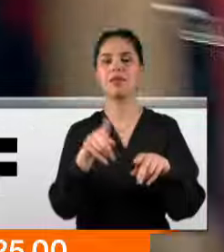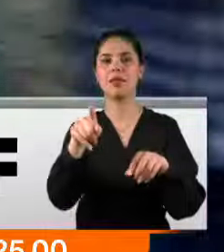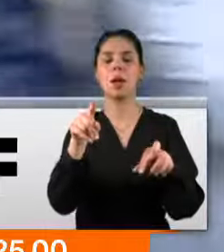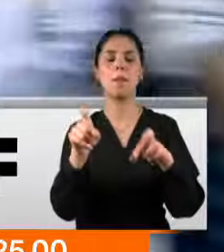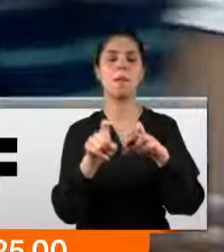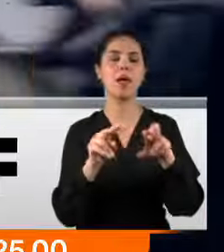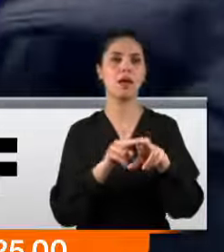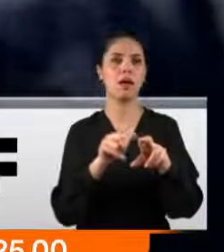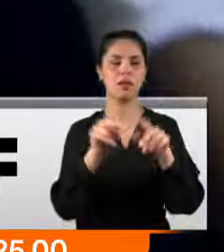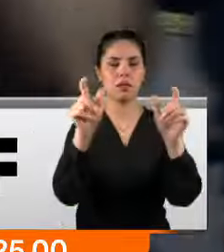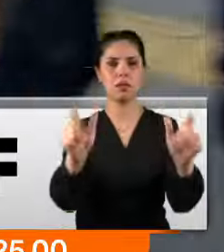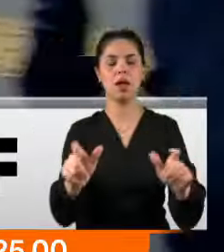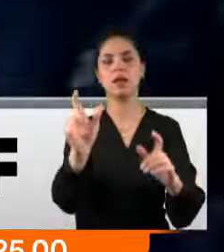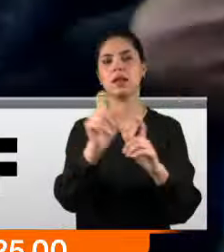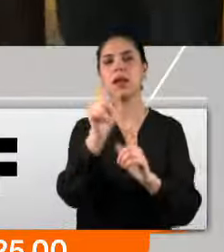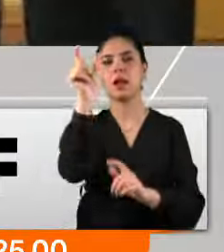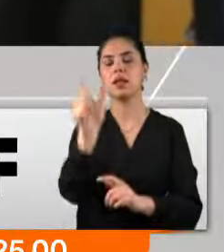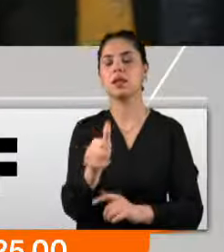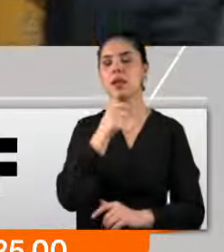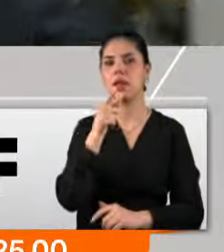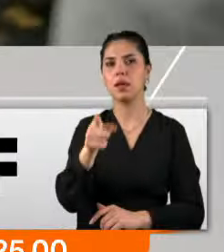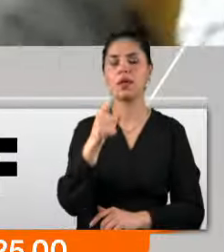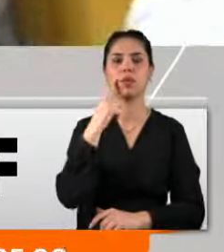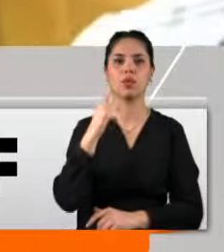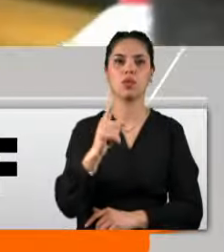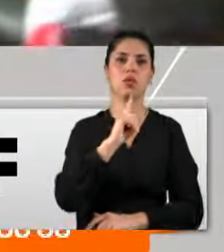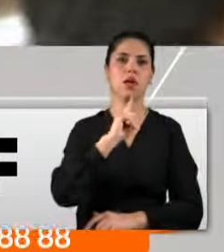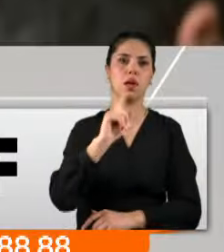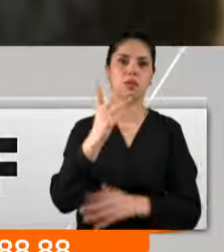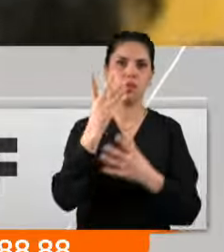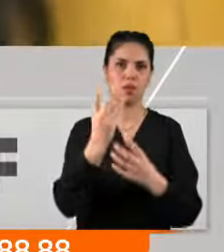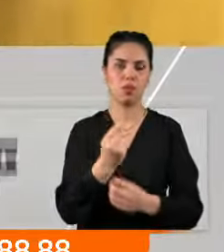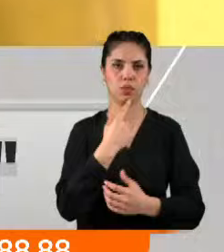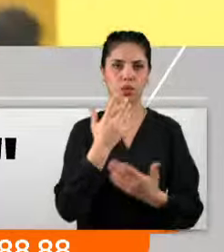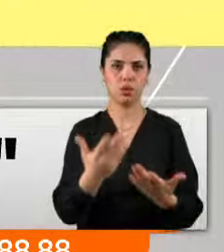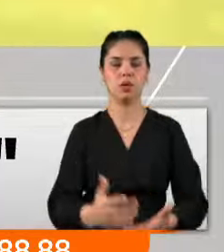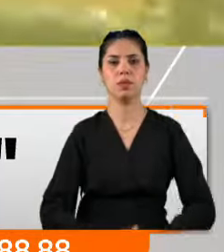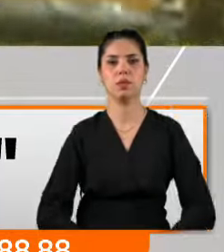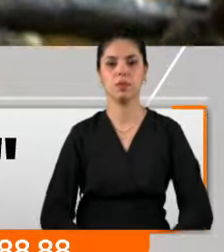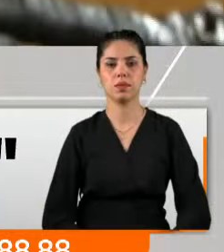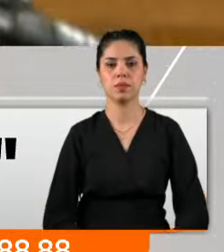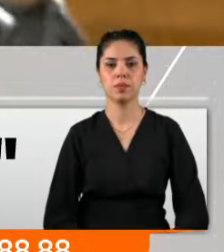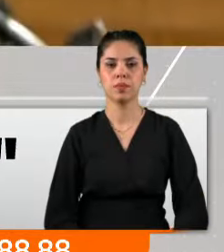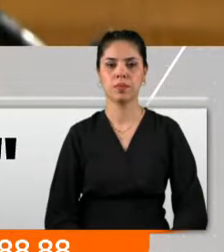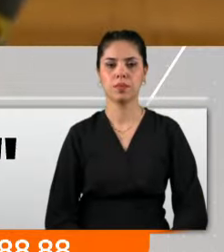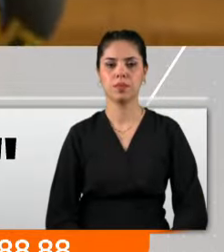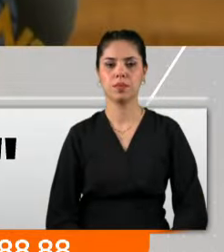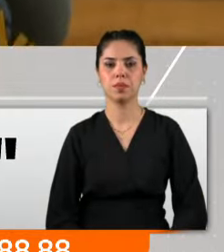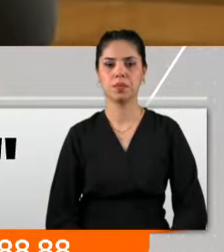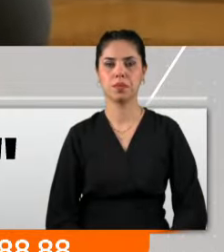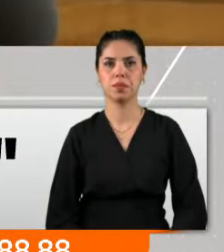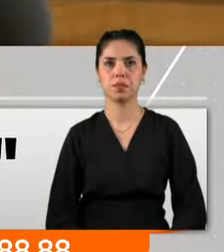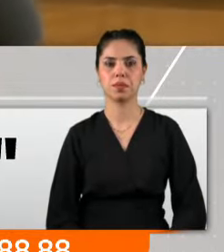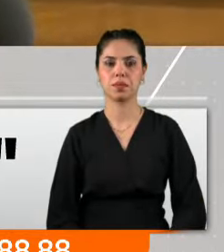vermeye çalıştığını söyledi ve ekledi. Her gün konuşan Selahattin Bey, eşini aday yapan Selahattin Bey niye konuşmuyor, niye bir şey